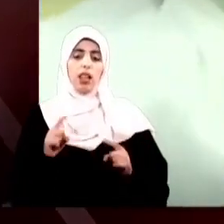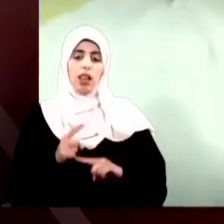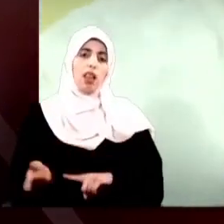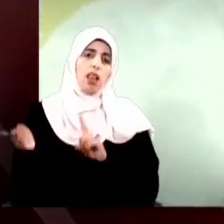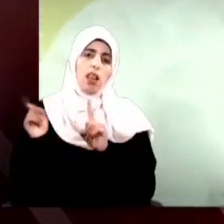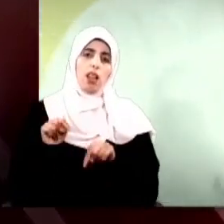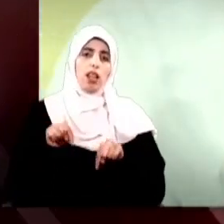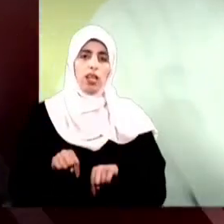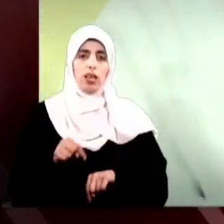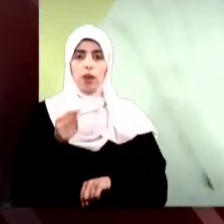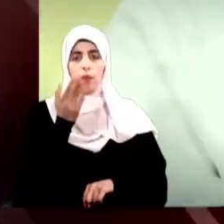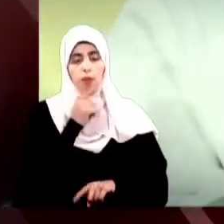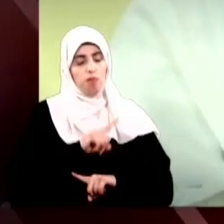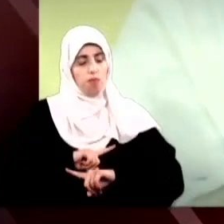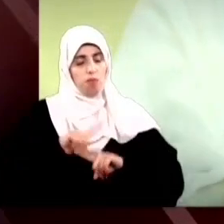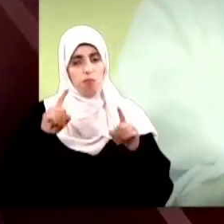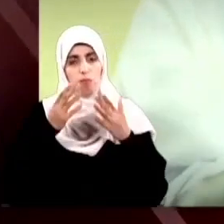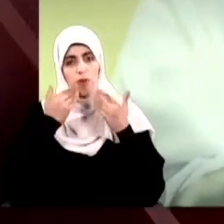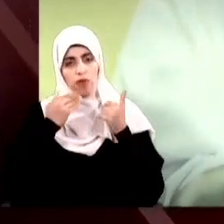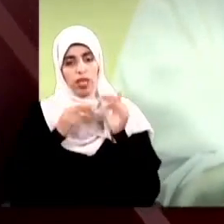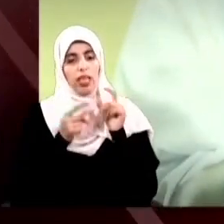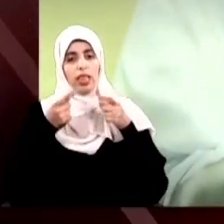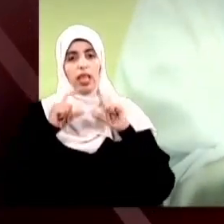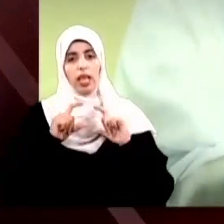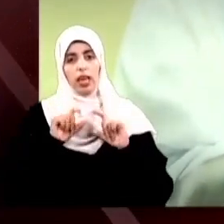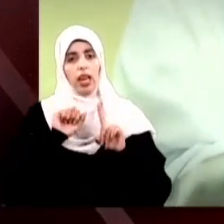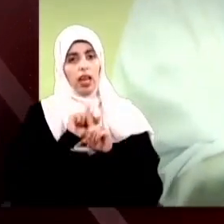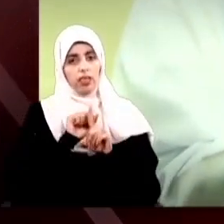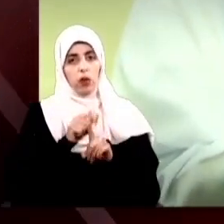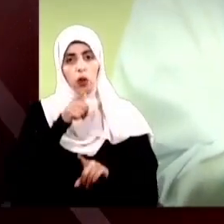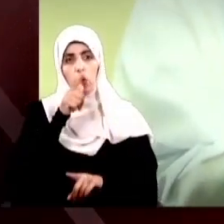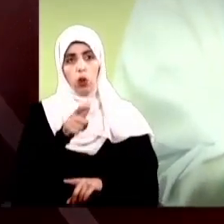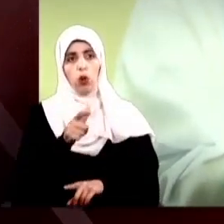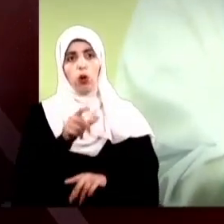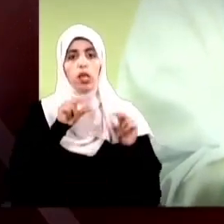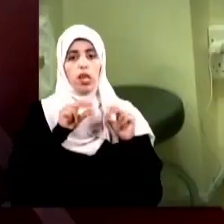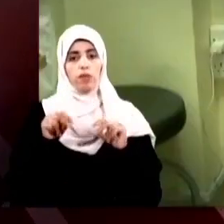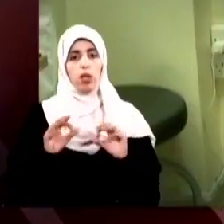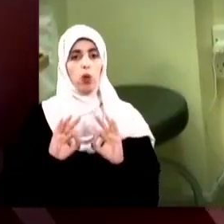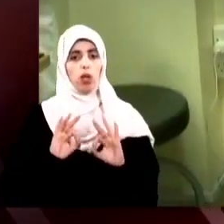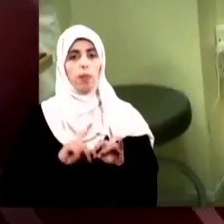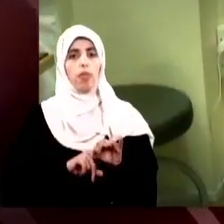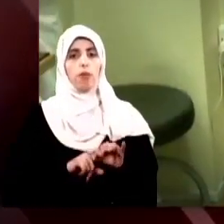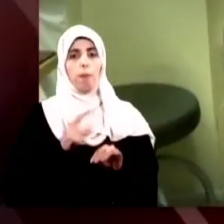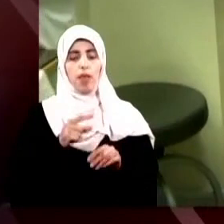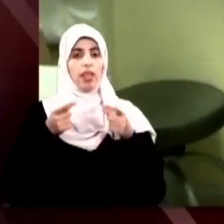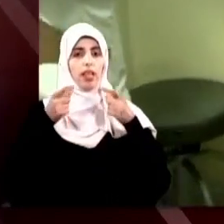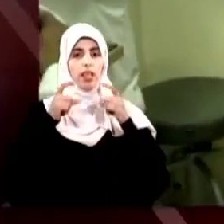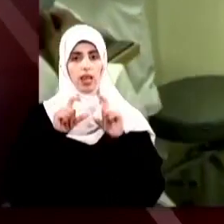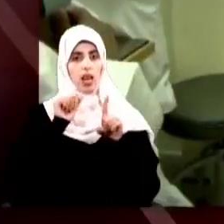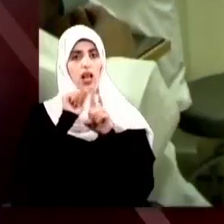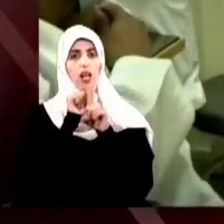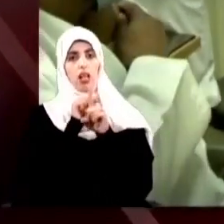لا يوجد أبدا أي أدلة، ولكن في نفس الوقت هناك بعض الأدلة